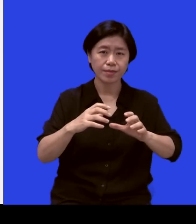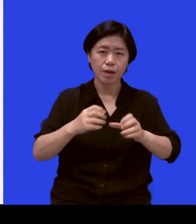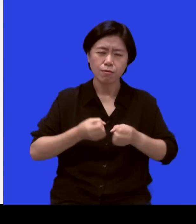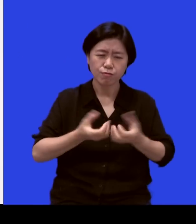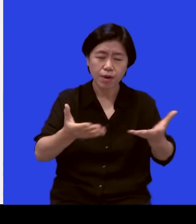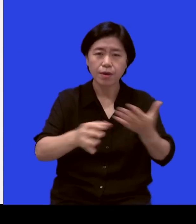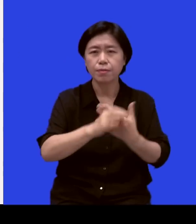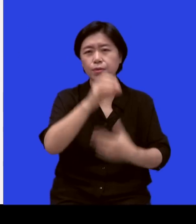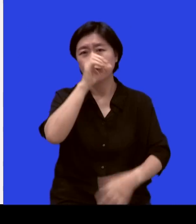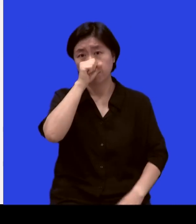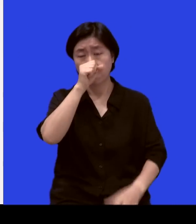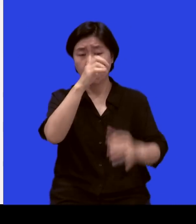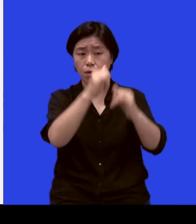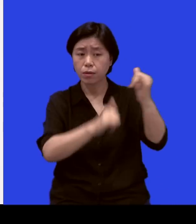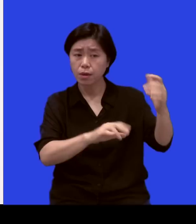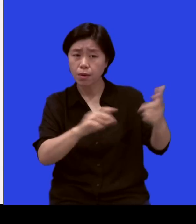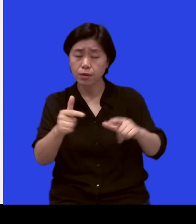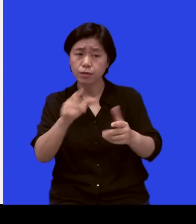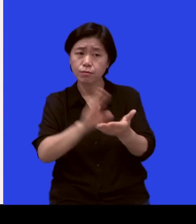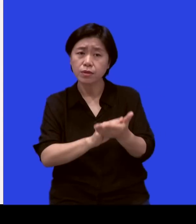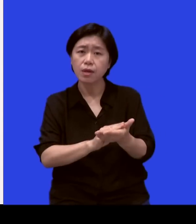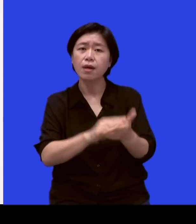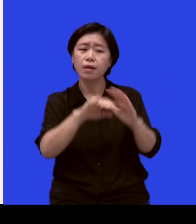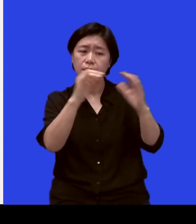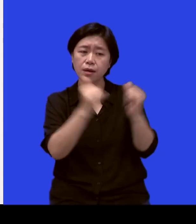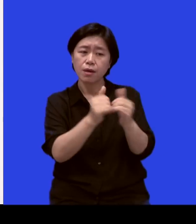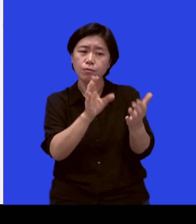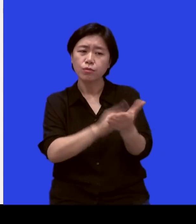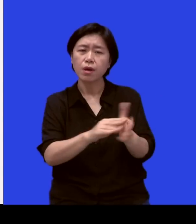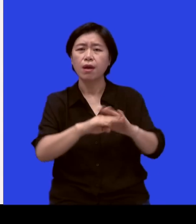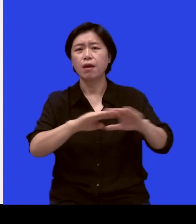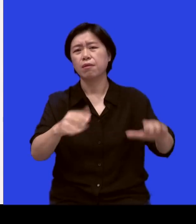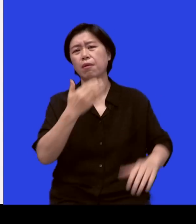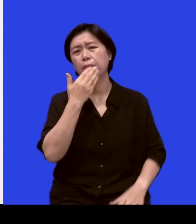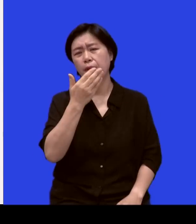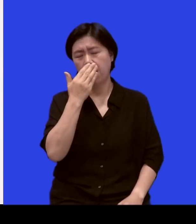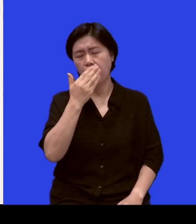역사의 문제를 해결할 수 있는 정말 유일한 방법이고